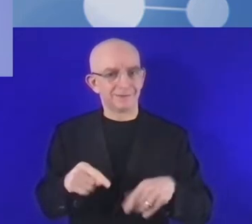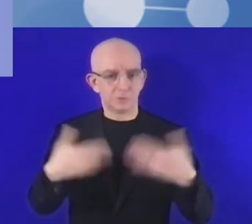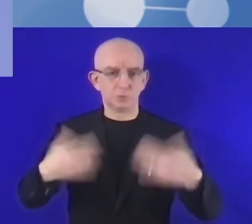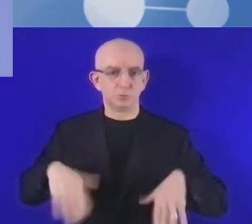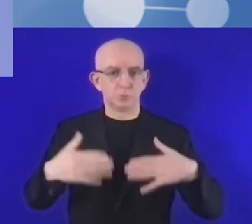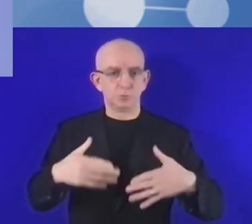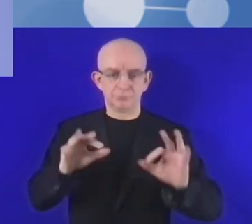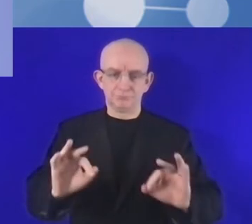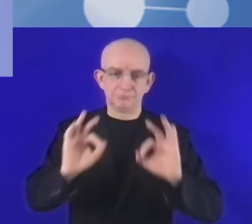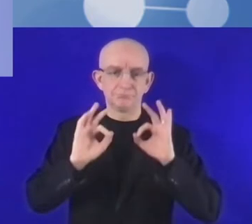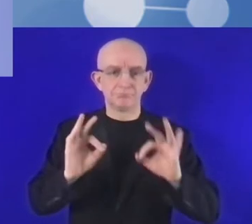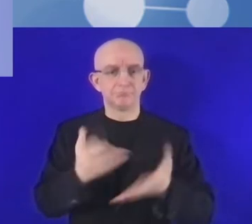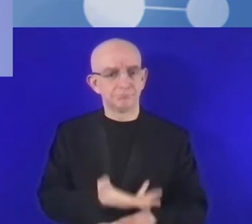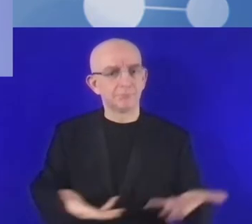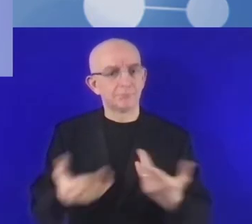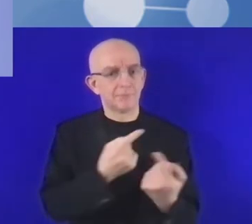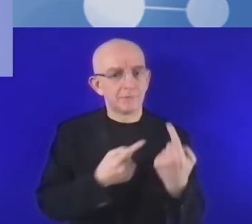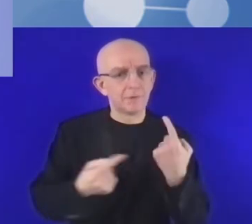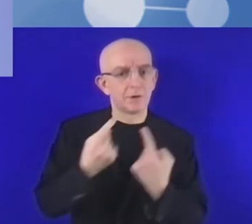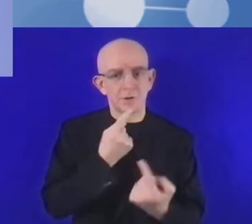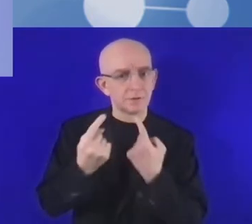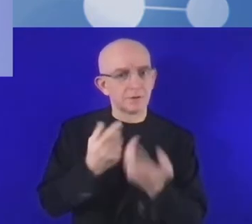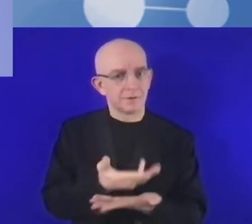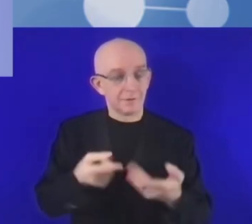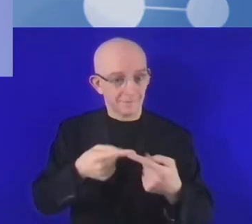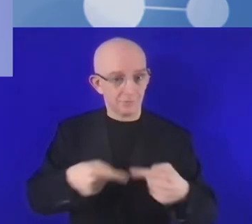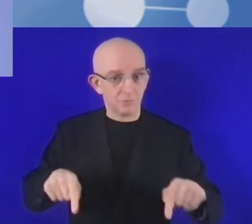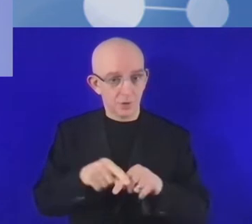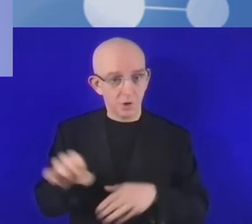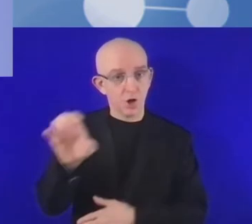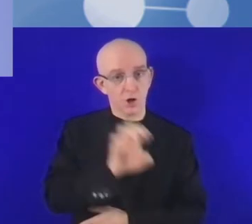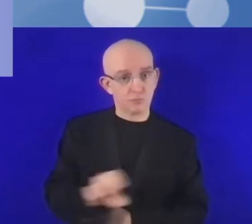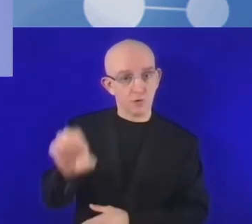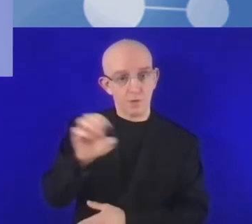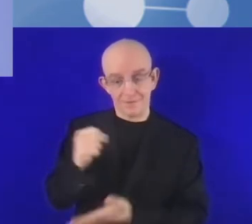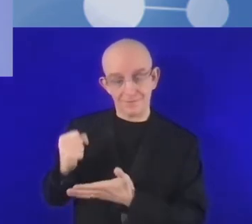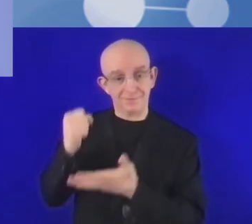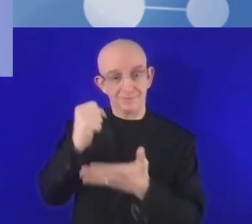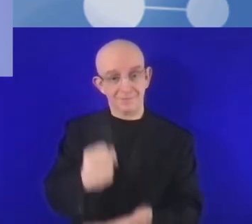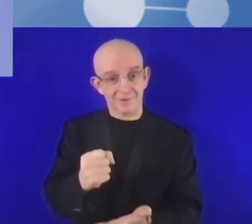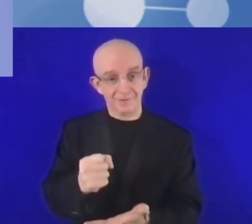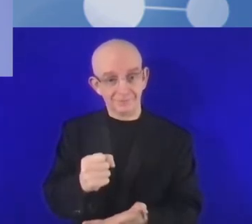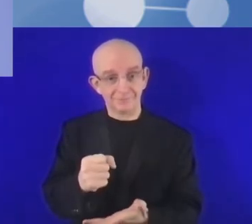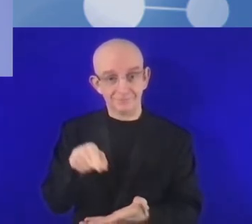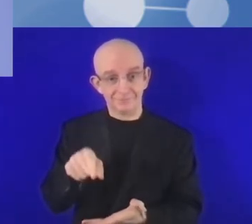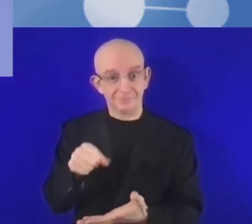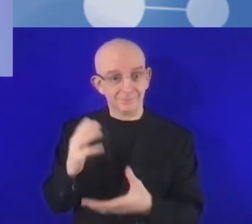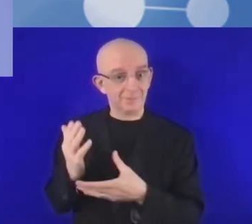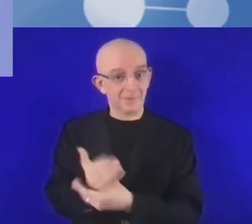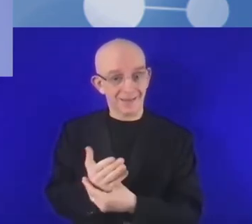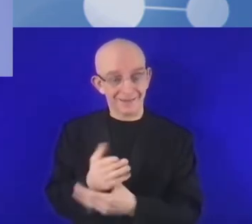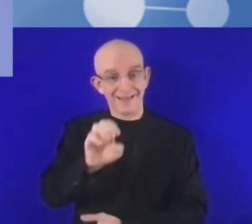天到我们的会议来了非常多著名的贵宾，所以我非常高